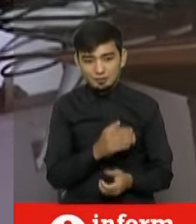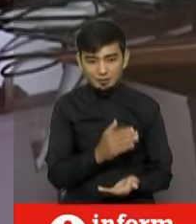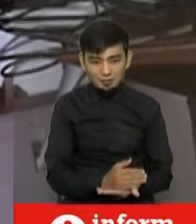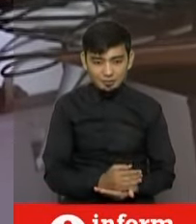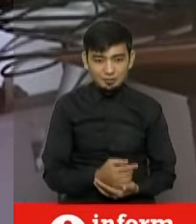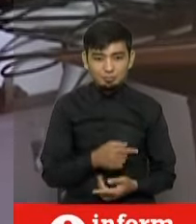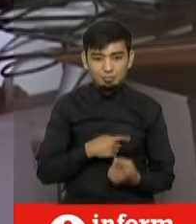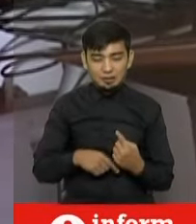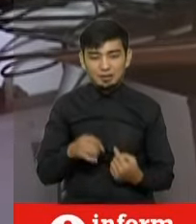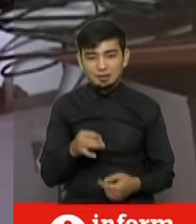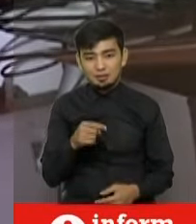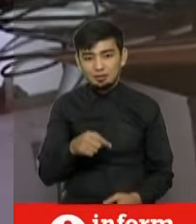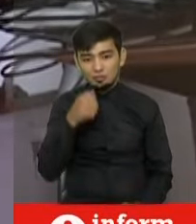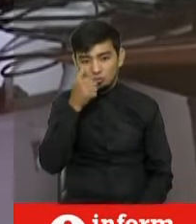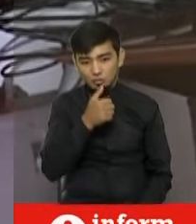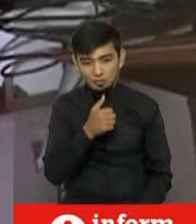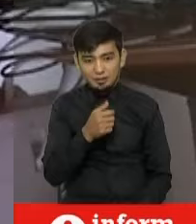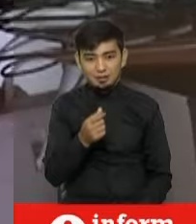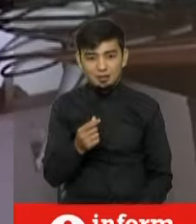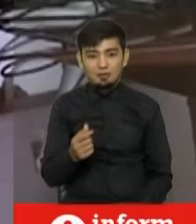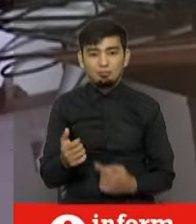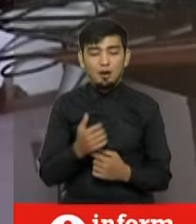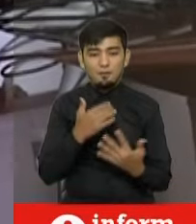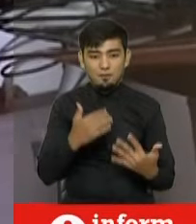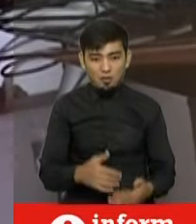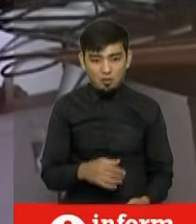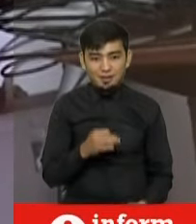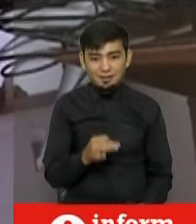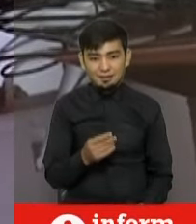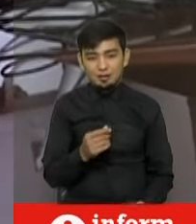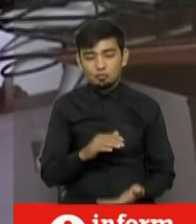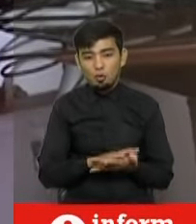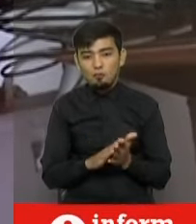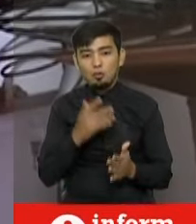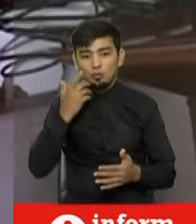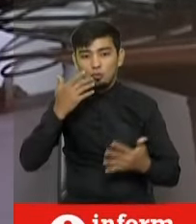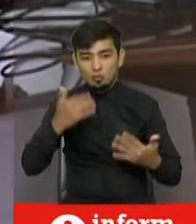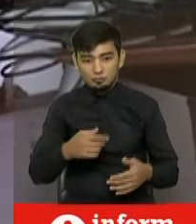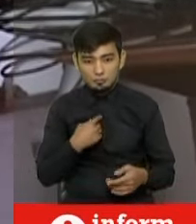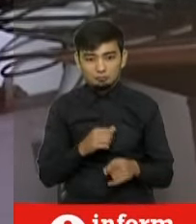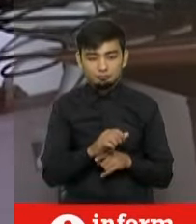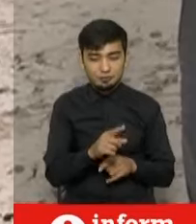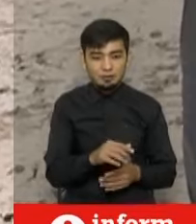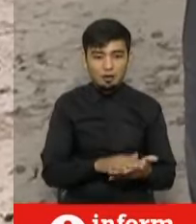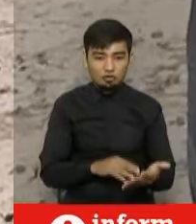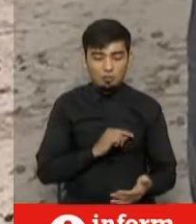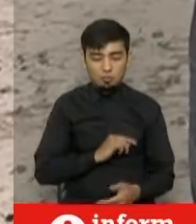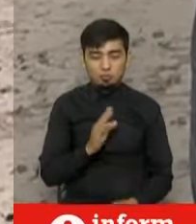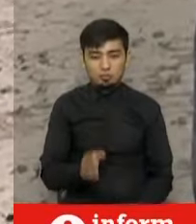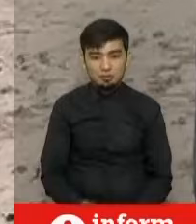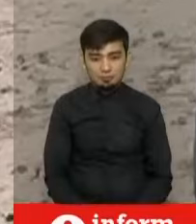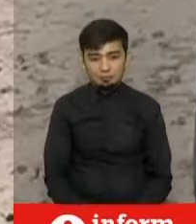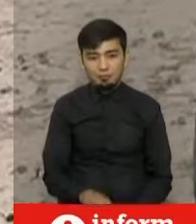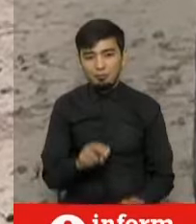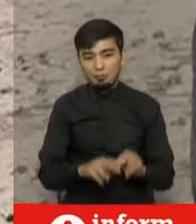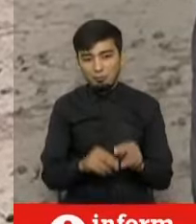тарапымыздан. Биылға қаржысы келіп тұр. Сол қаржыны келісімшарт отырғаннан кейін бастайды жұмыстарды жалғастырып. Тұрғындар құрылыс